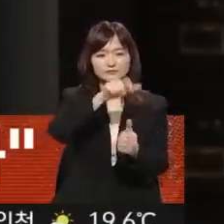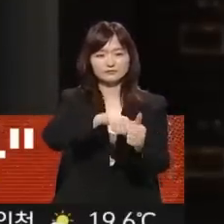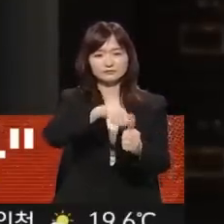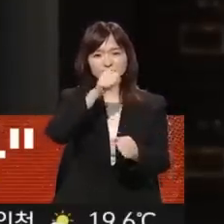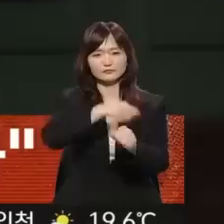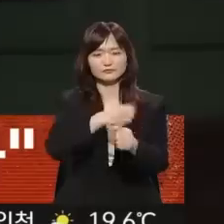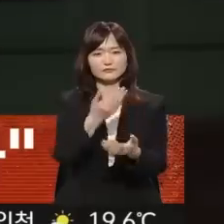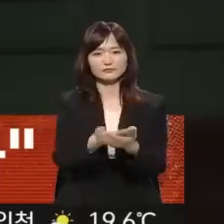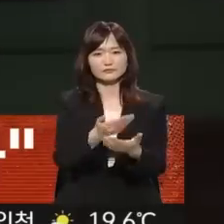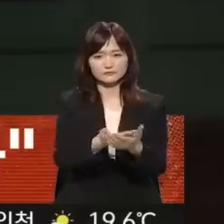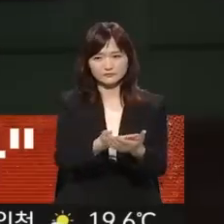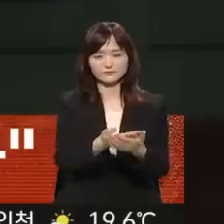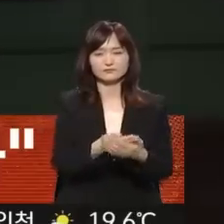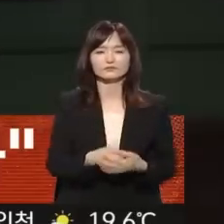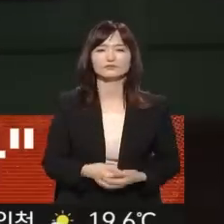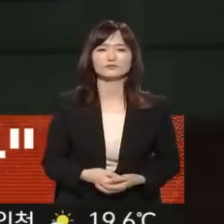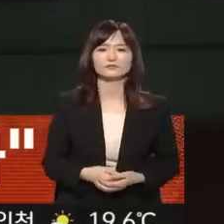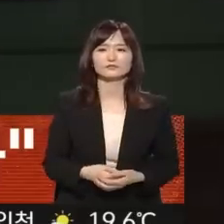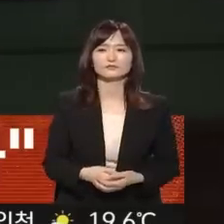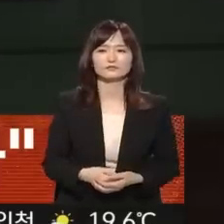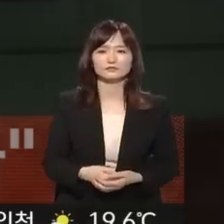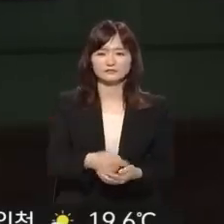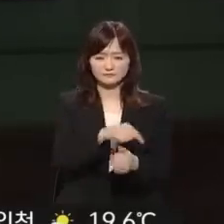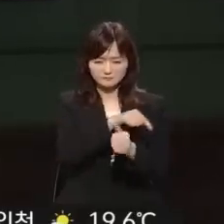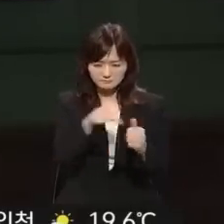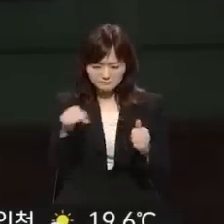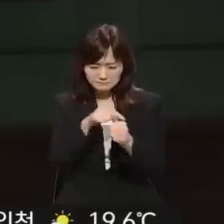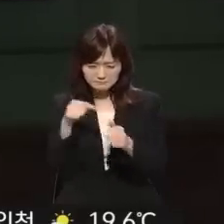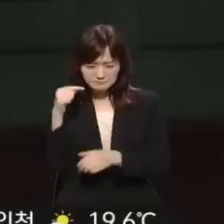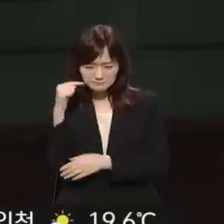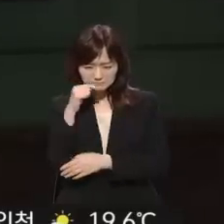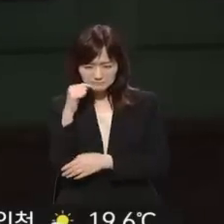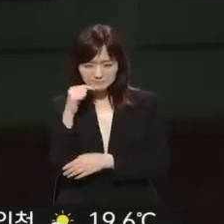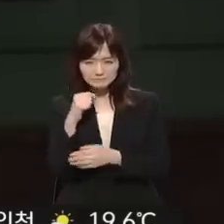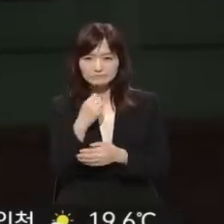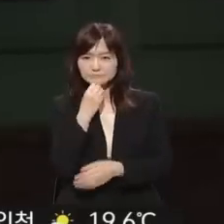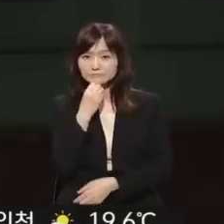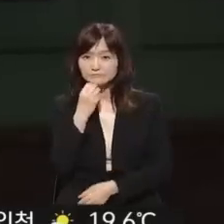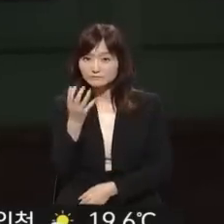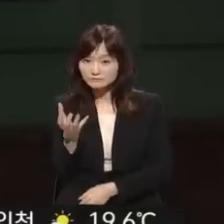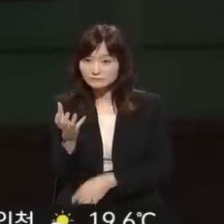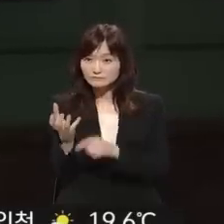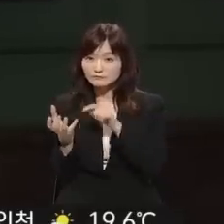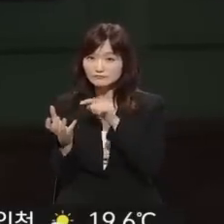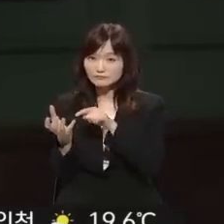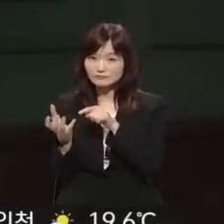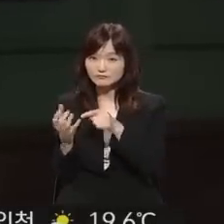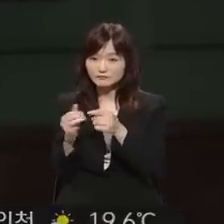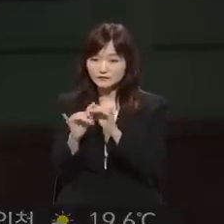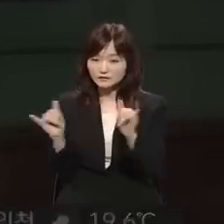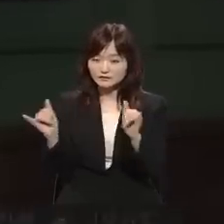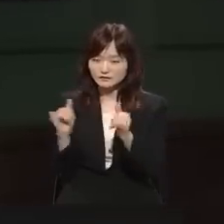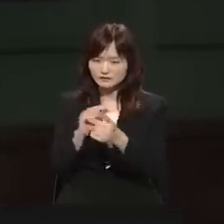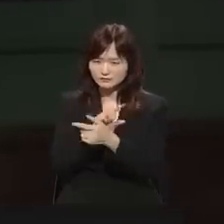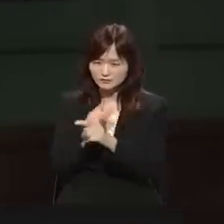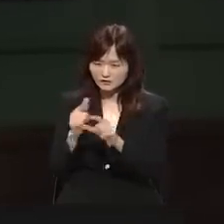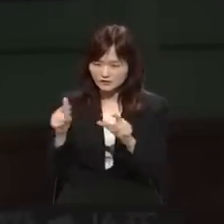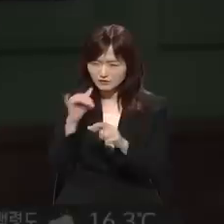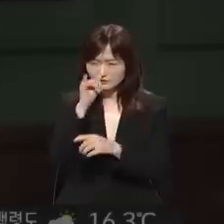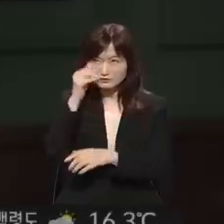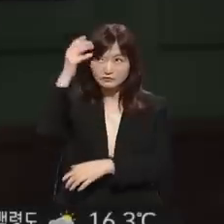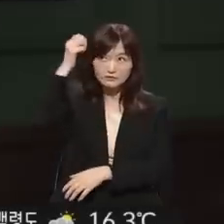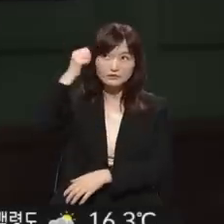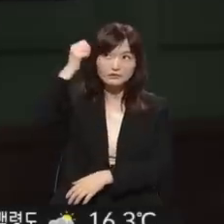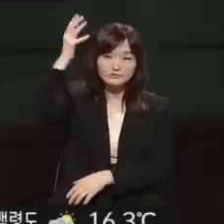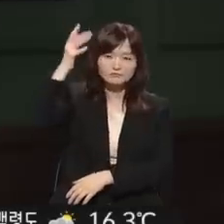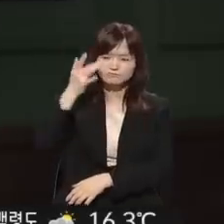해달라고 재판부에 요청을 했습니다 일단 범행이 너무 치밀했고요 거기에 더해서 자백을 하고 있긴 하지만이 다중인격장애 그리고 기억상실을 앓고 있다